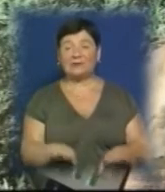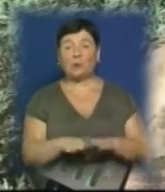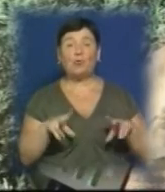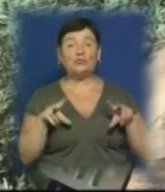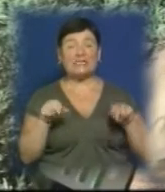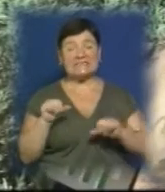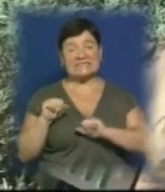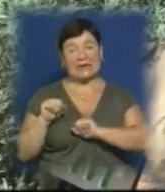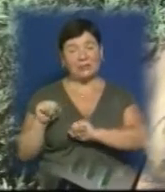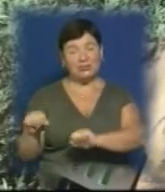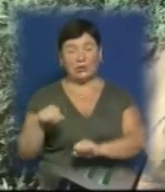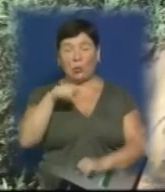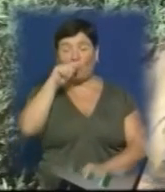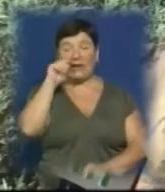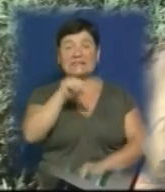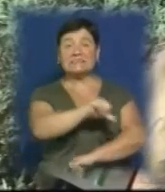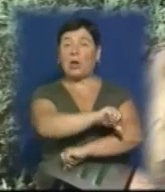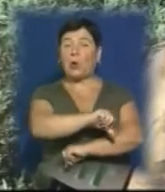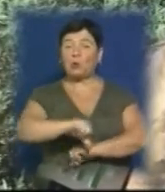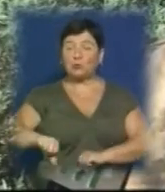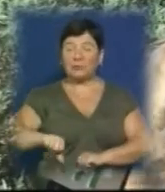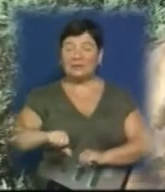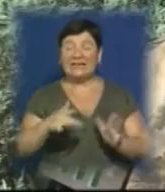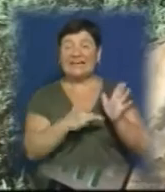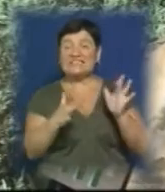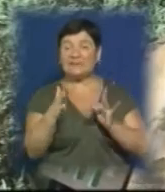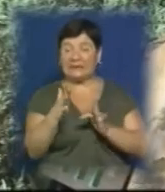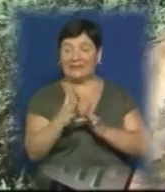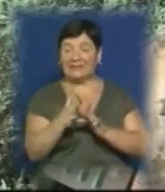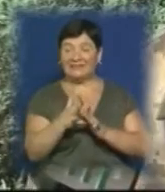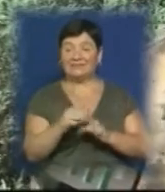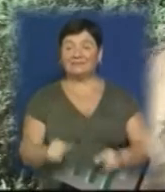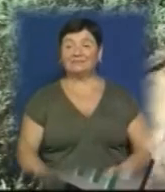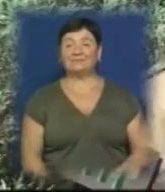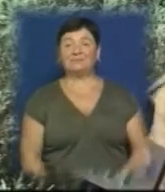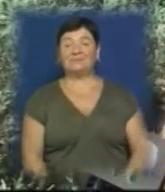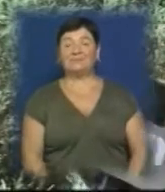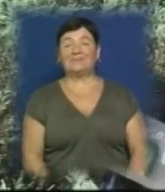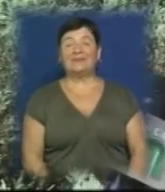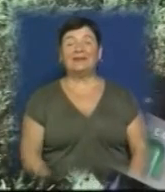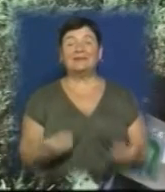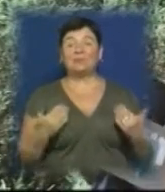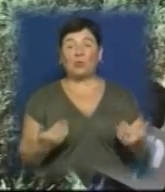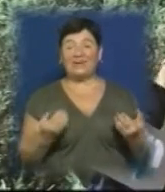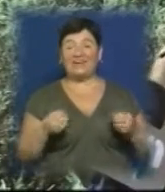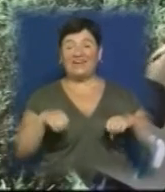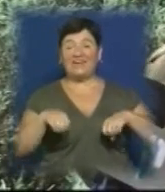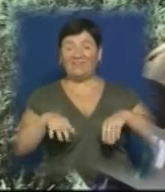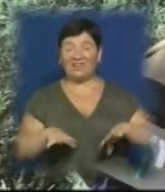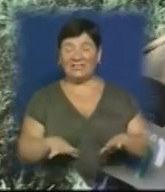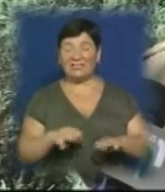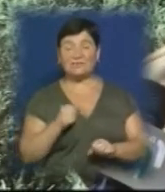честь захищати український кордон святий. Та ще сьогодні вирішив